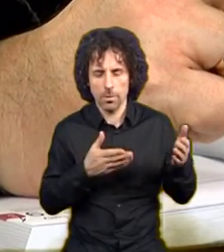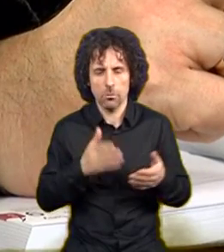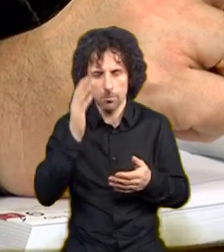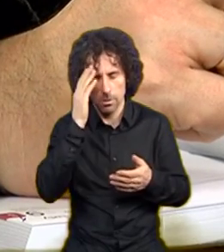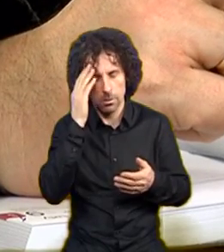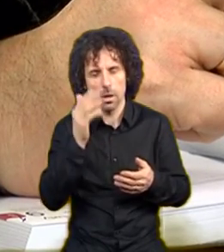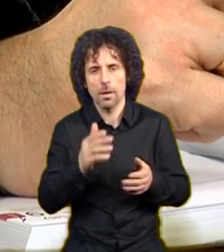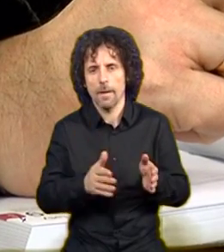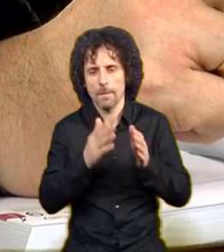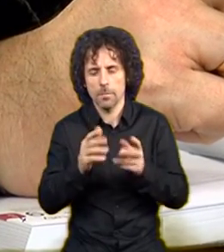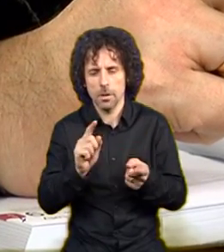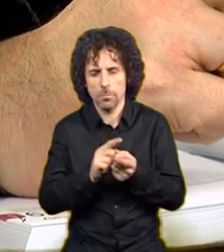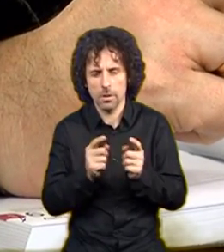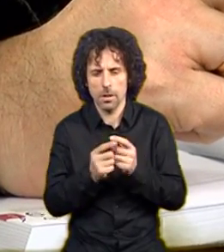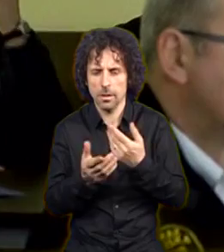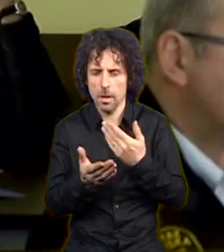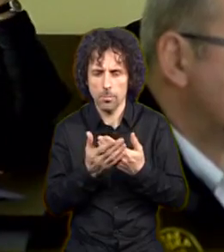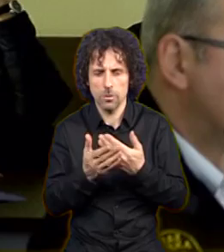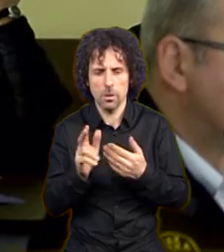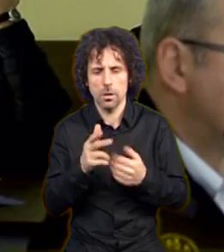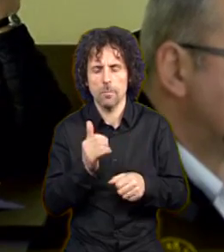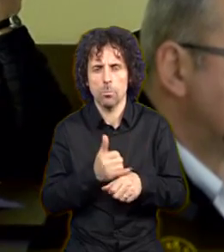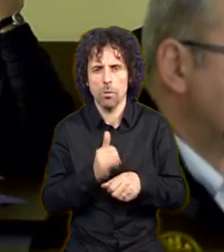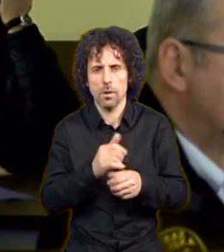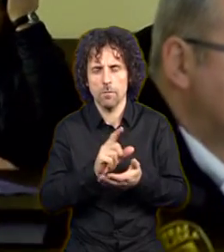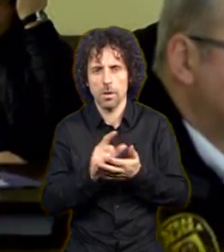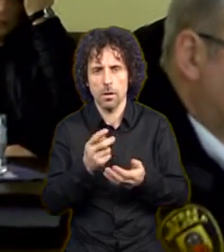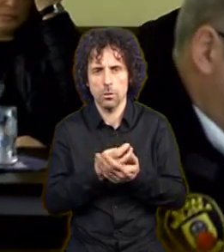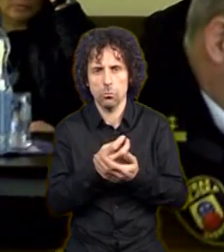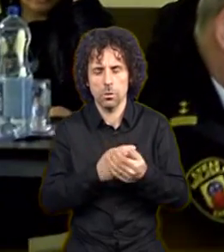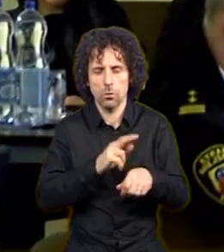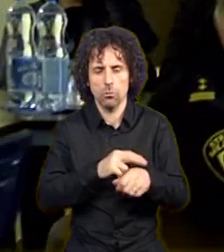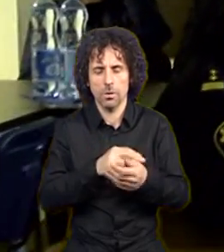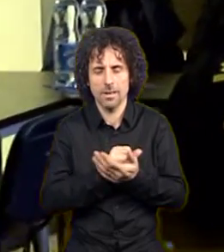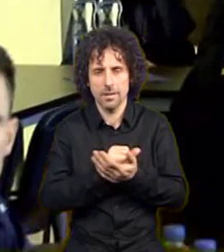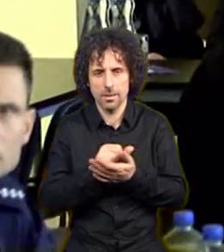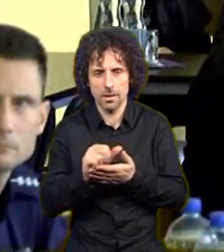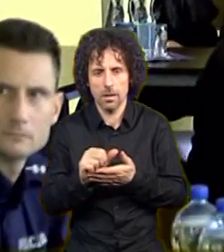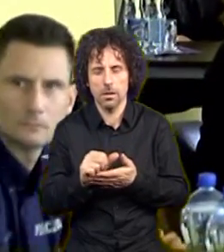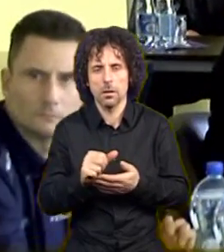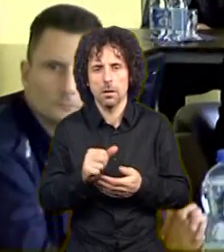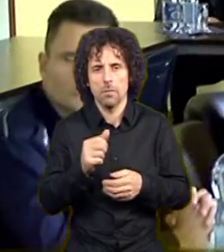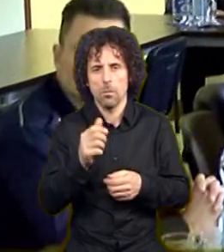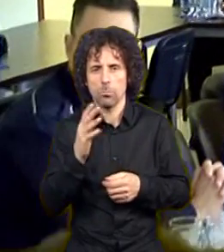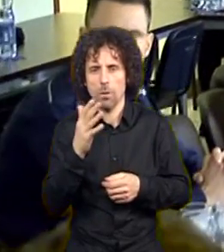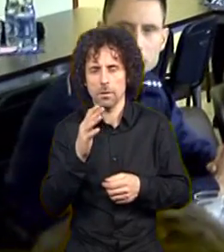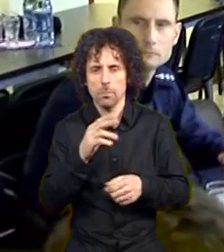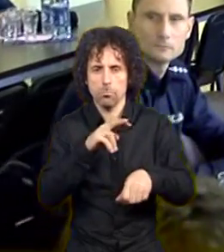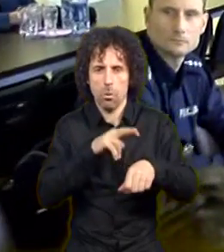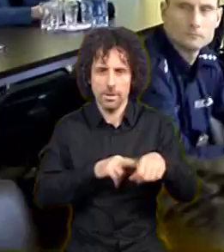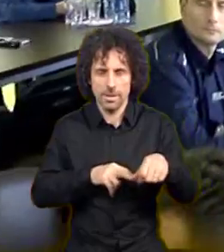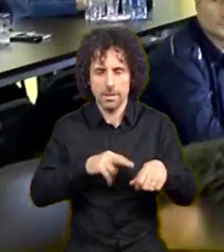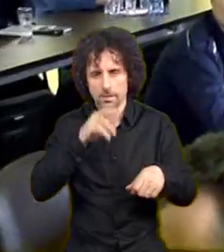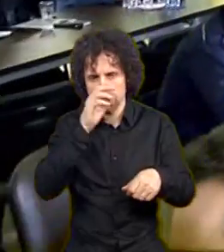policja zaprasza mieszkańców na kolejne spotkania. Najbliższe odbędzie się w piątek 12 lutego o godzinie 11 w 5